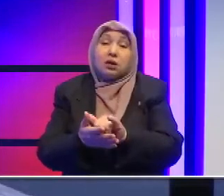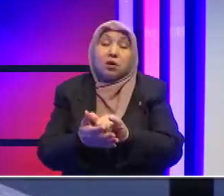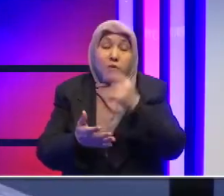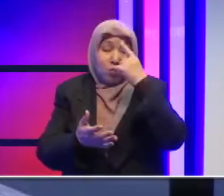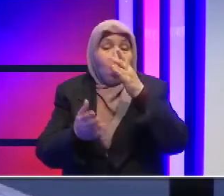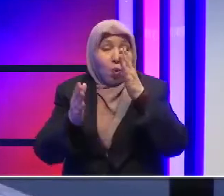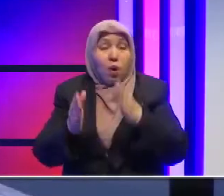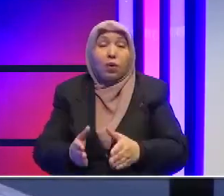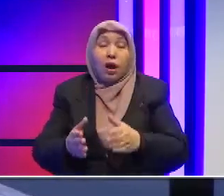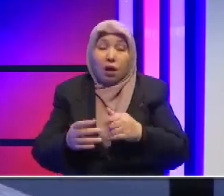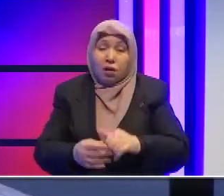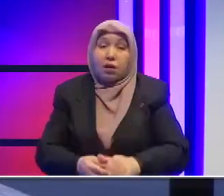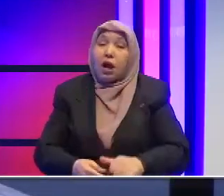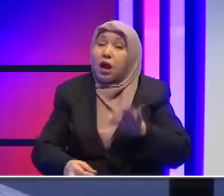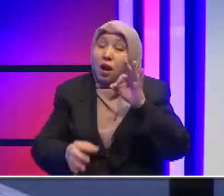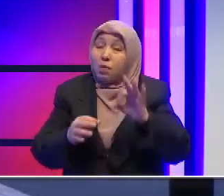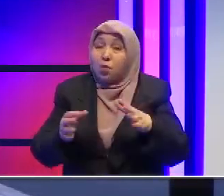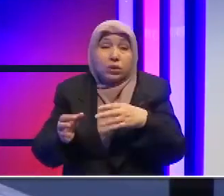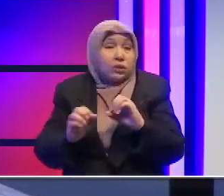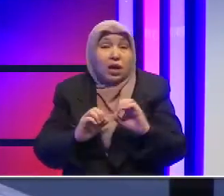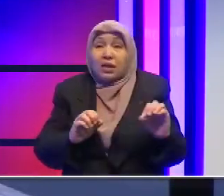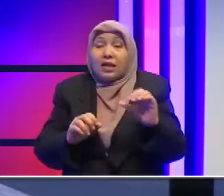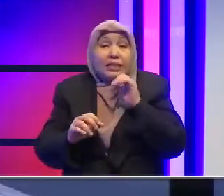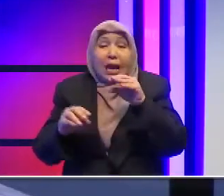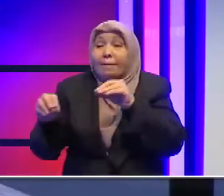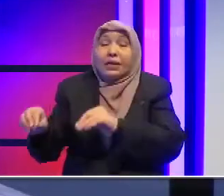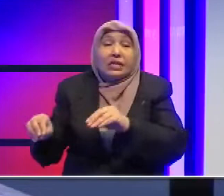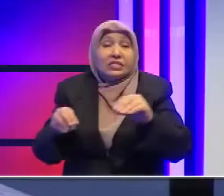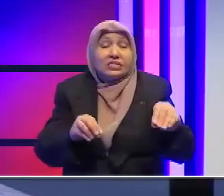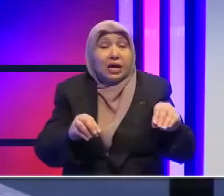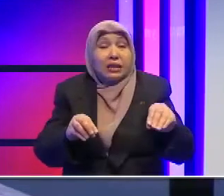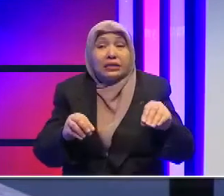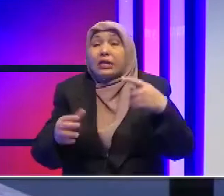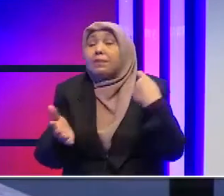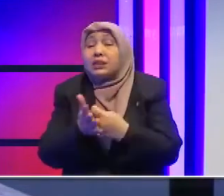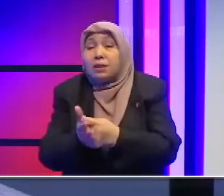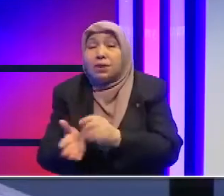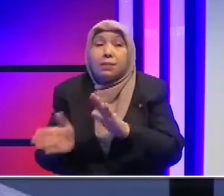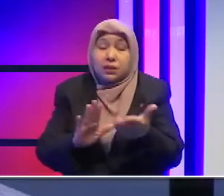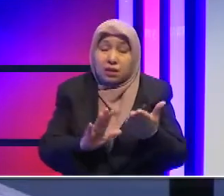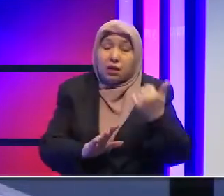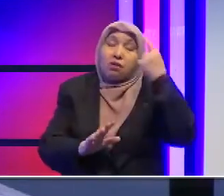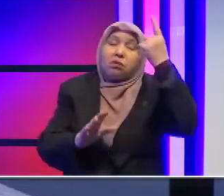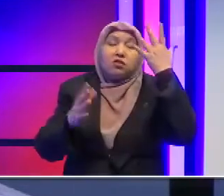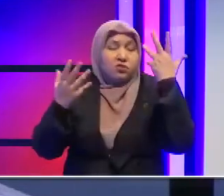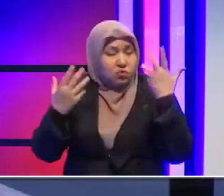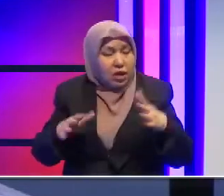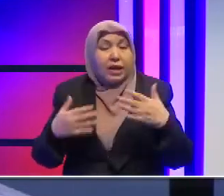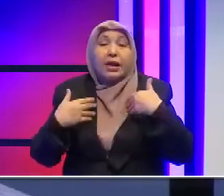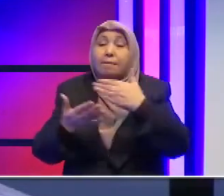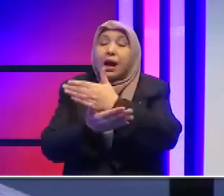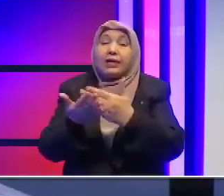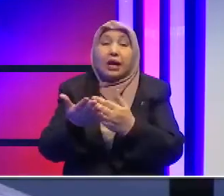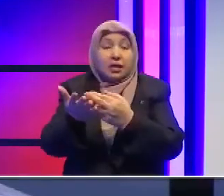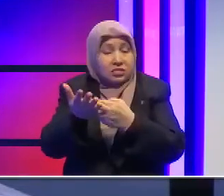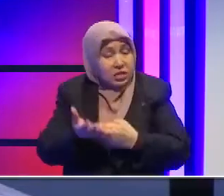فَقَدْ وَقَعَ أَجْرُهُ عَلَى اللَّهِ. Kalaupun tak sempat lagi berhijrah, baru keluar tiba-tiba mati pun, Allah kata telah pun ada bahagian rezekinya,